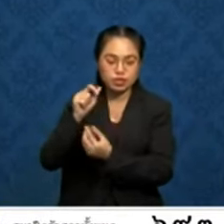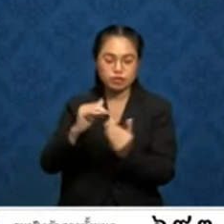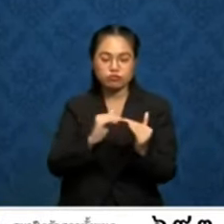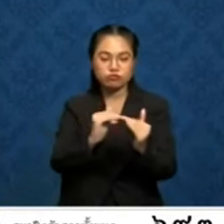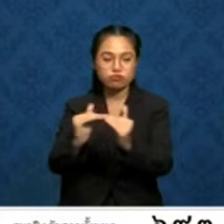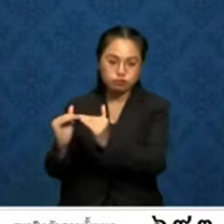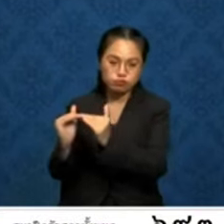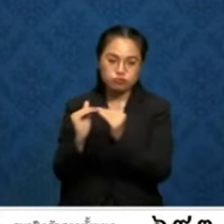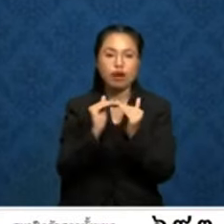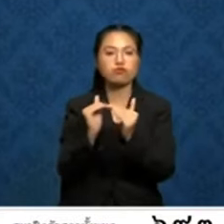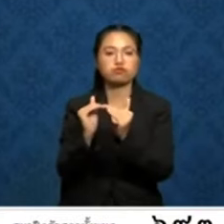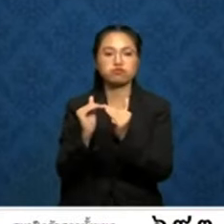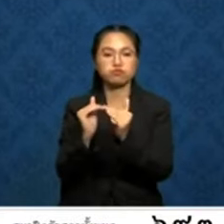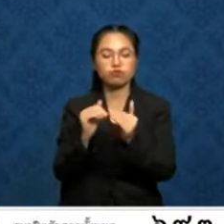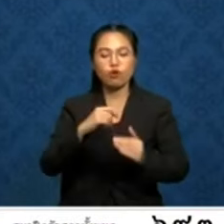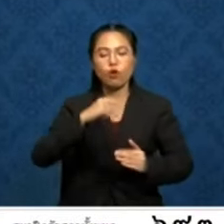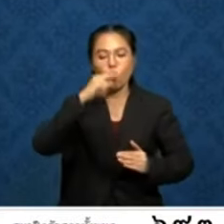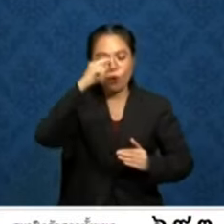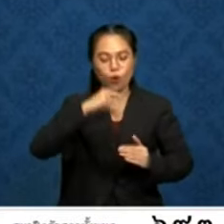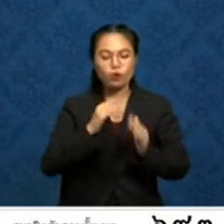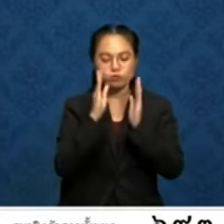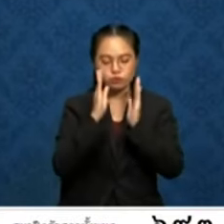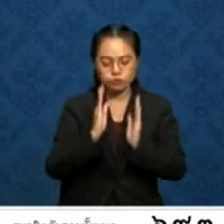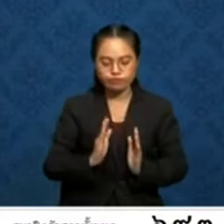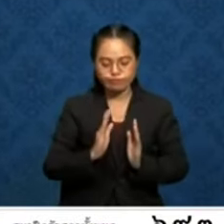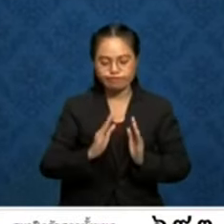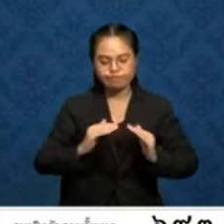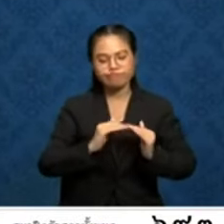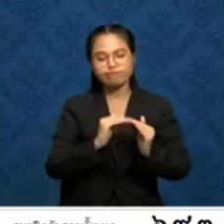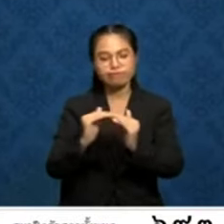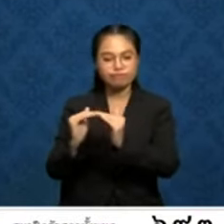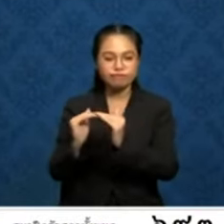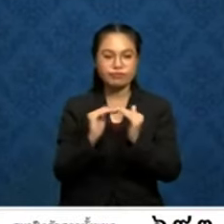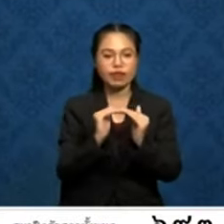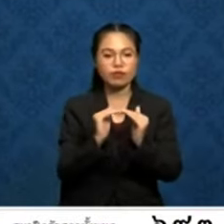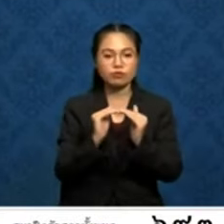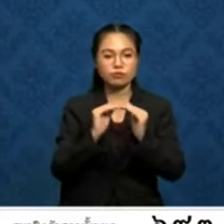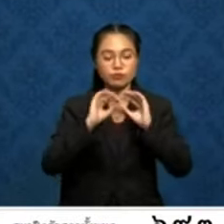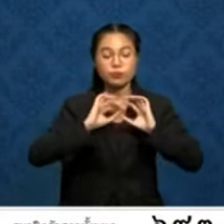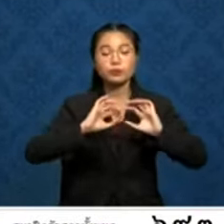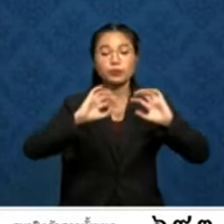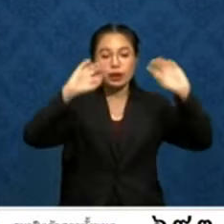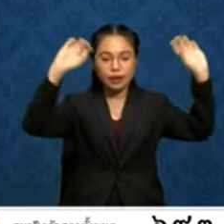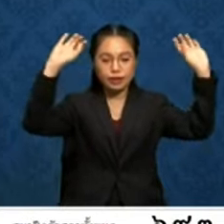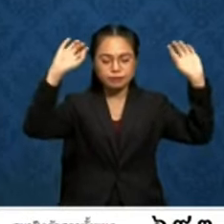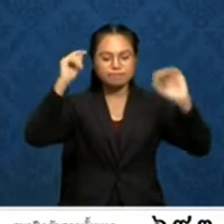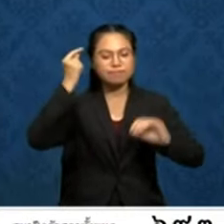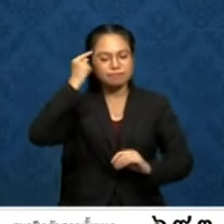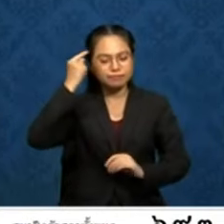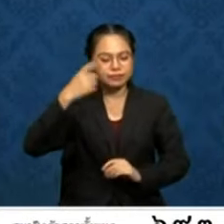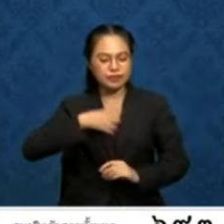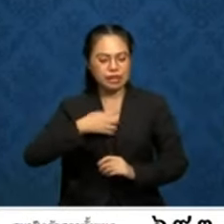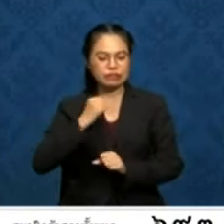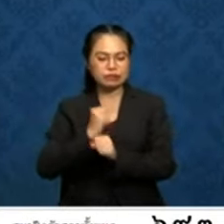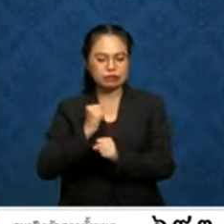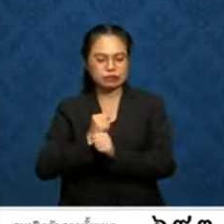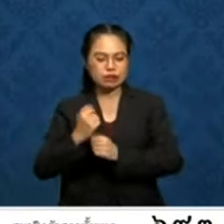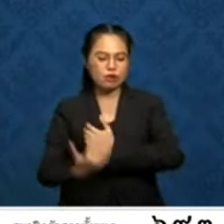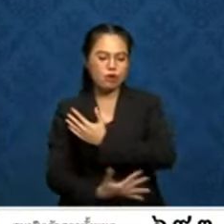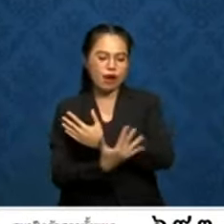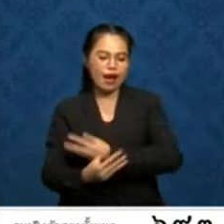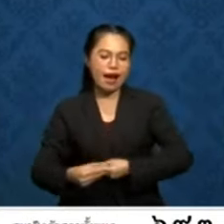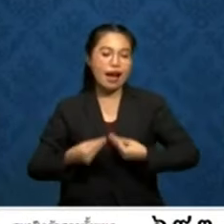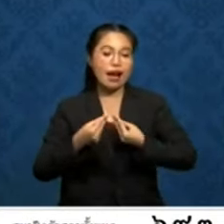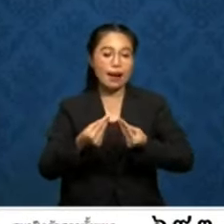กลุ่มอย่างเท่าเทียม inclusiveness รัฐบาลพร้อมเสริมศักยภาพสร้างโอกาสให้ประชาช